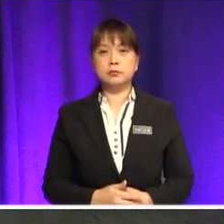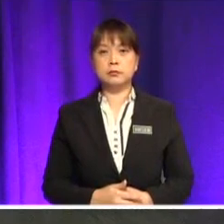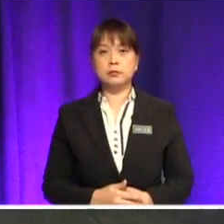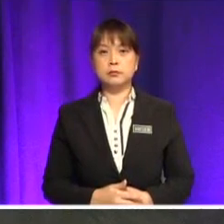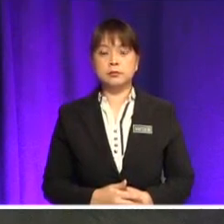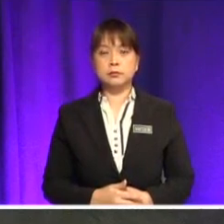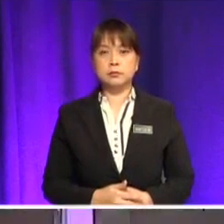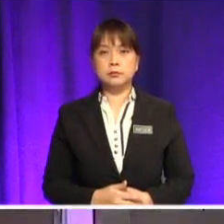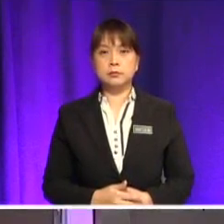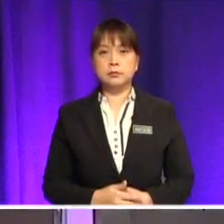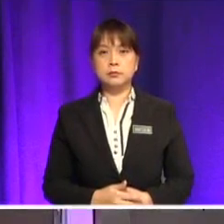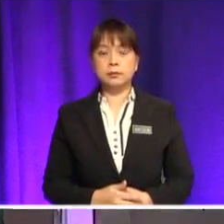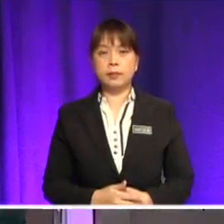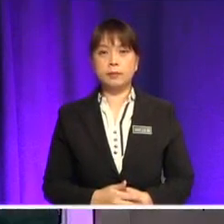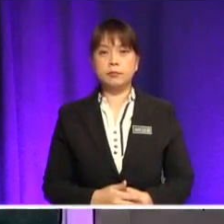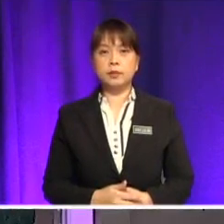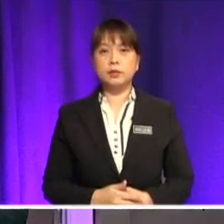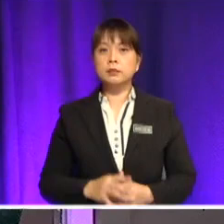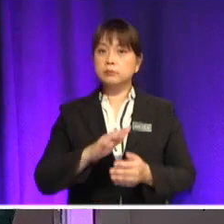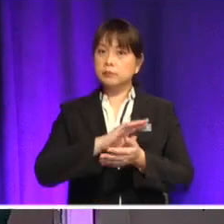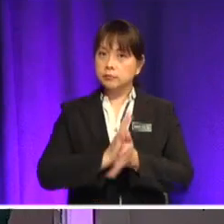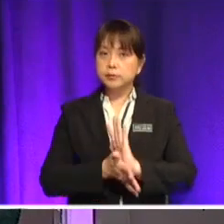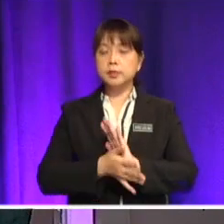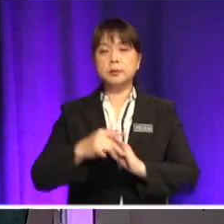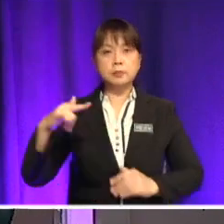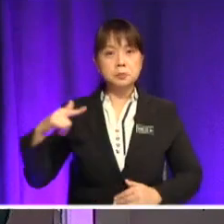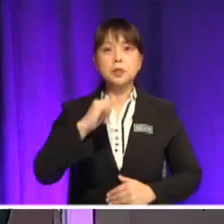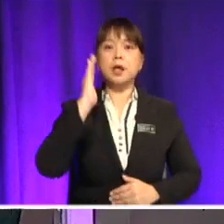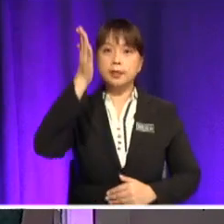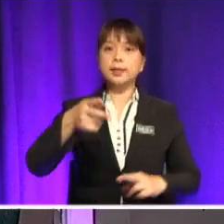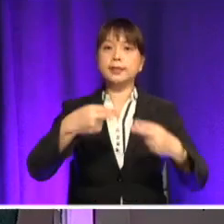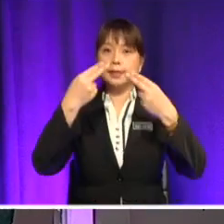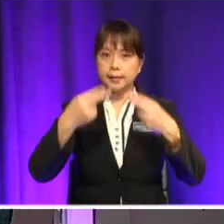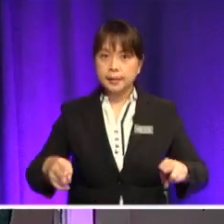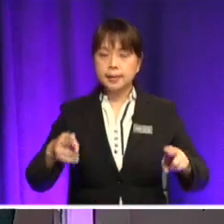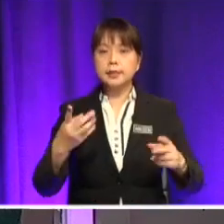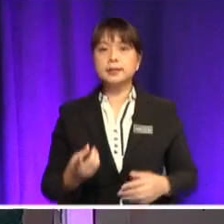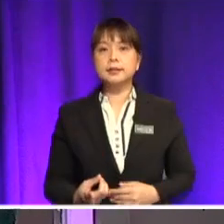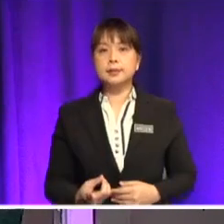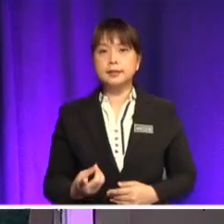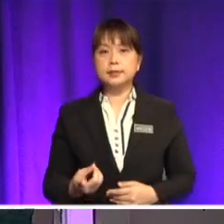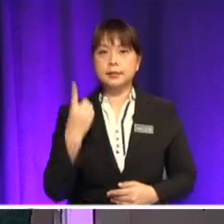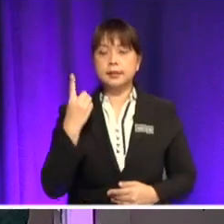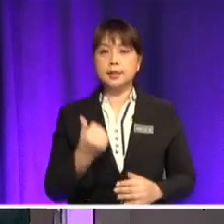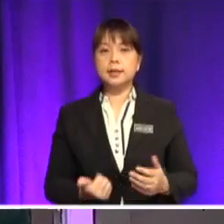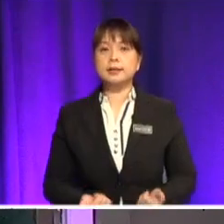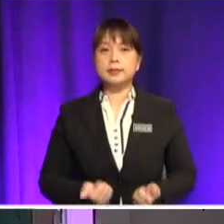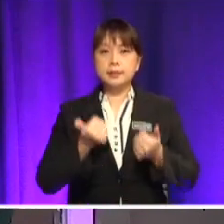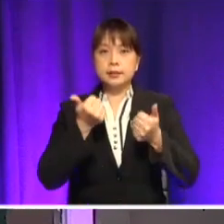pesawat kehilangan daya angkat betul bila ke atas nih Bila kita semakin tinggi dia akan kehilangan daya angkat perbedaan